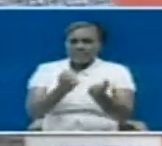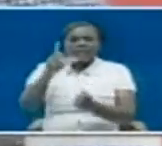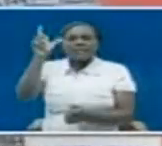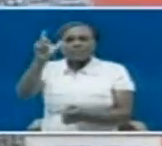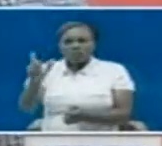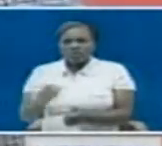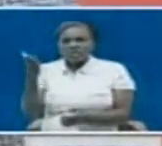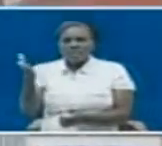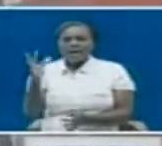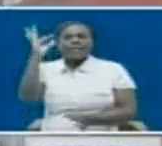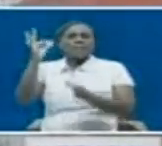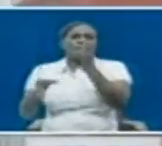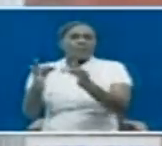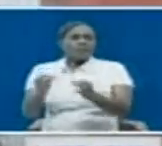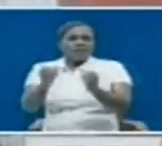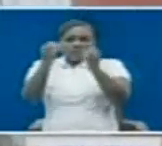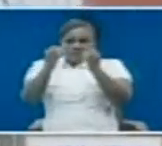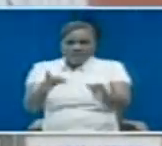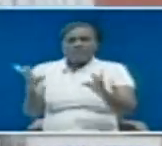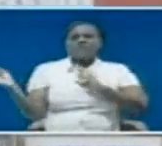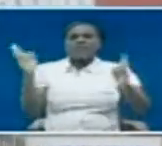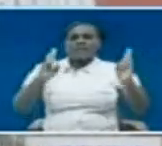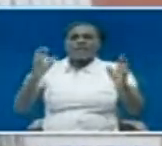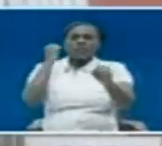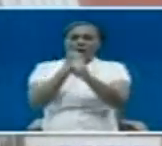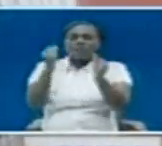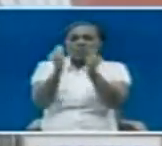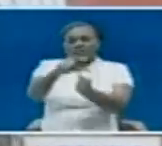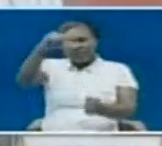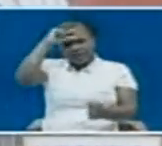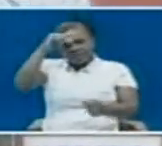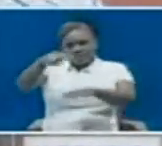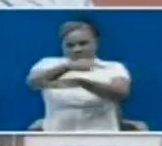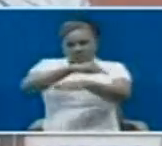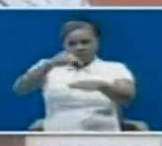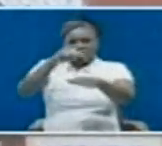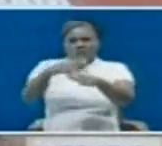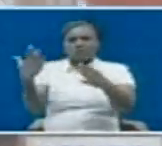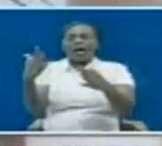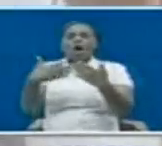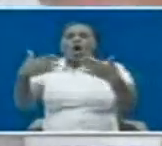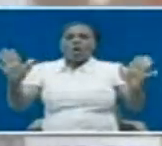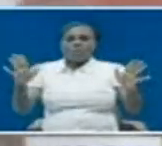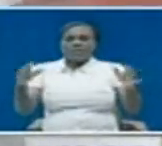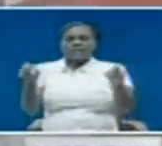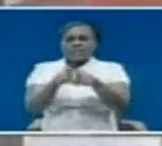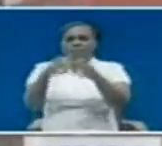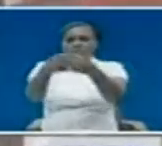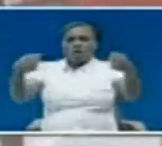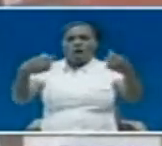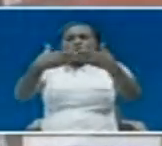wanategemea ni utalii. Ikiwa tuko tayari kufanya kazi na serikali ya kitaifa, mikono yetu iko wazi, milango yetu iko